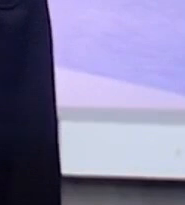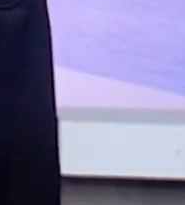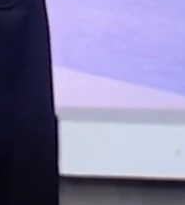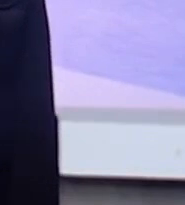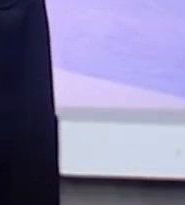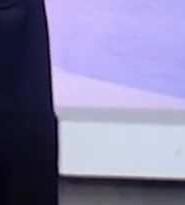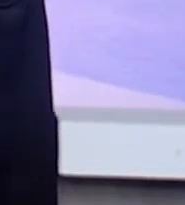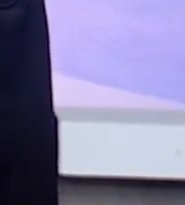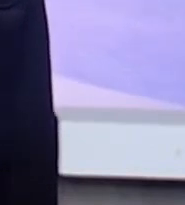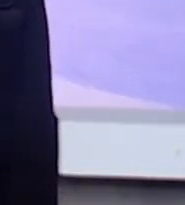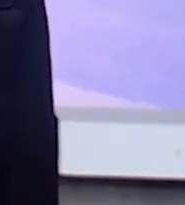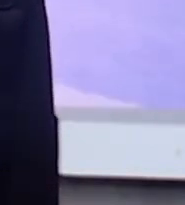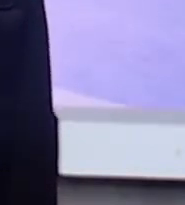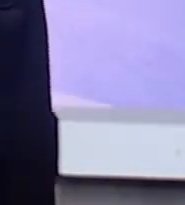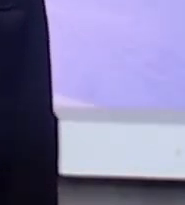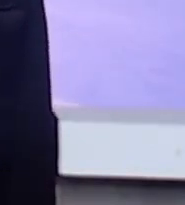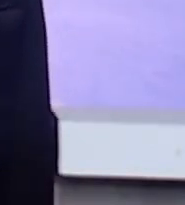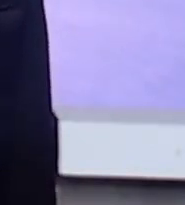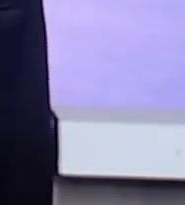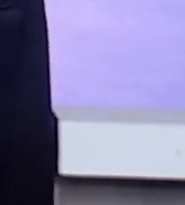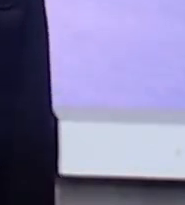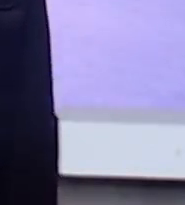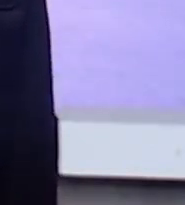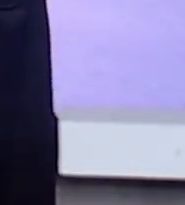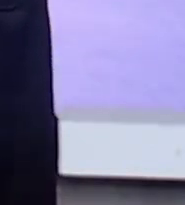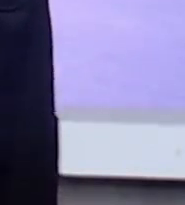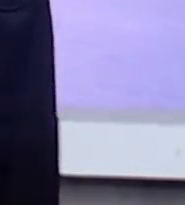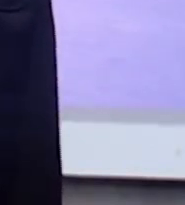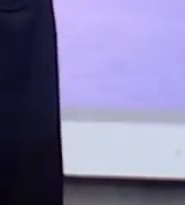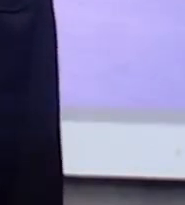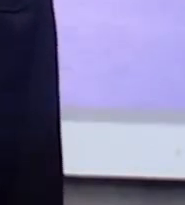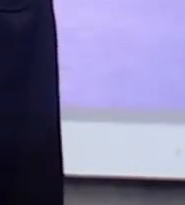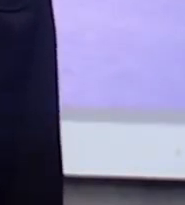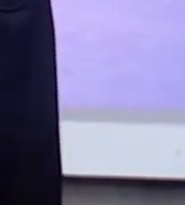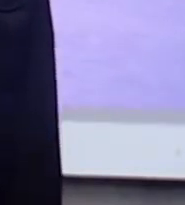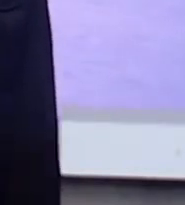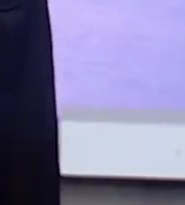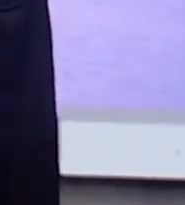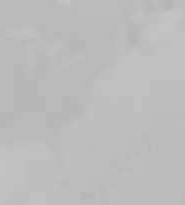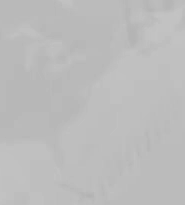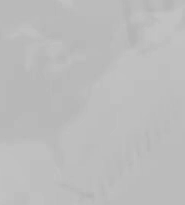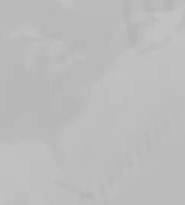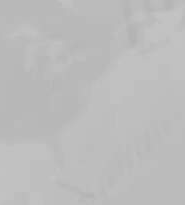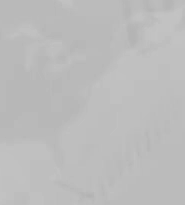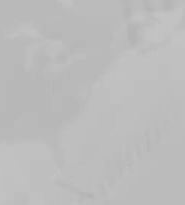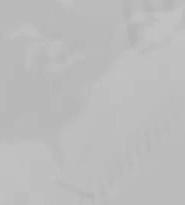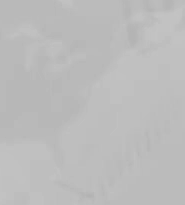samahan niyo kami sa GMA Pinoy TV at sa www.gmanews.tv.